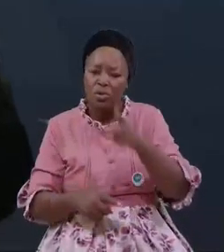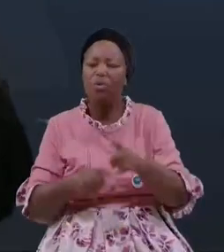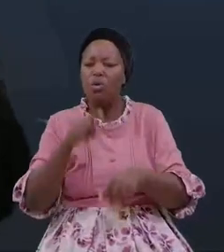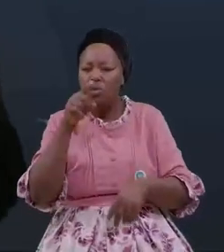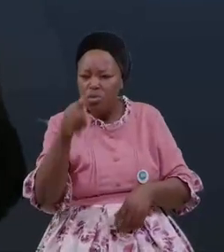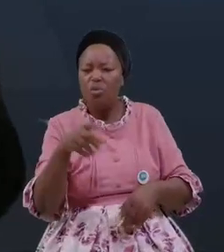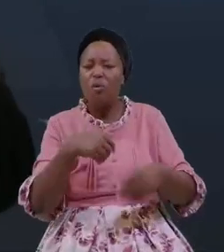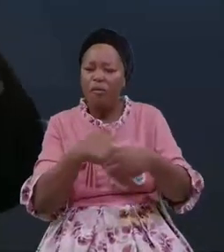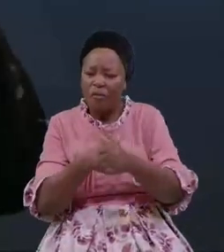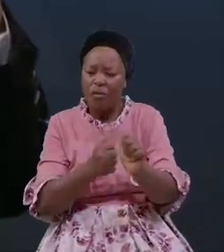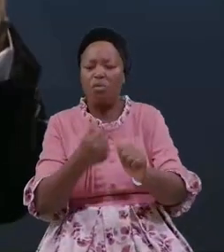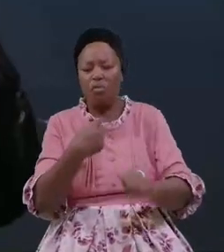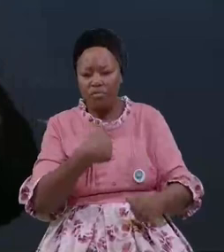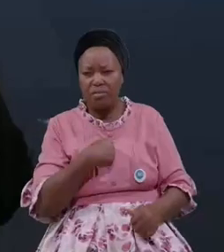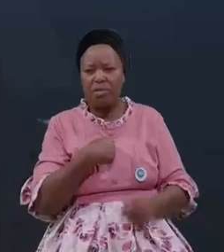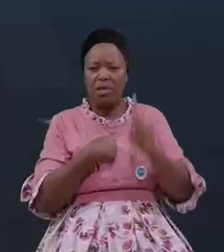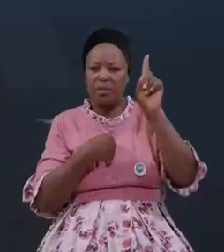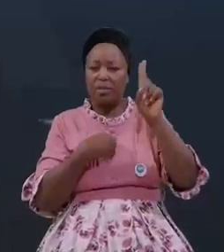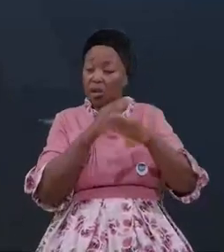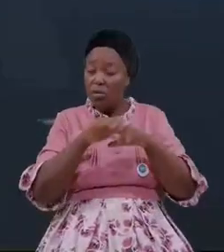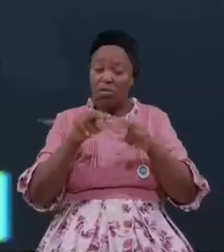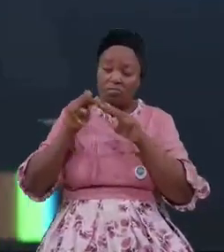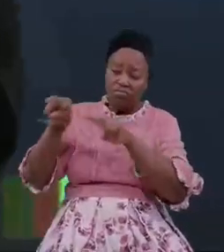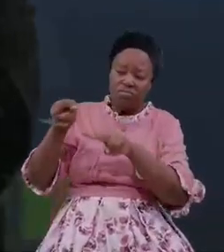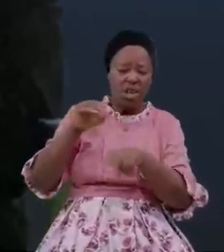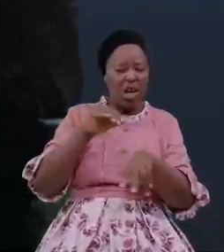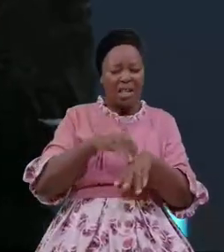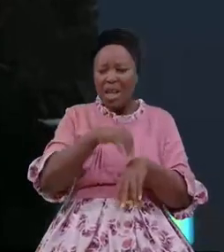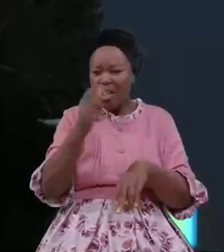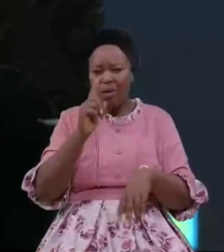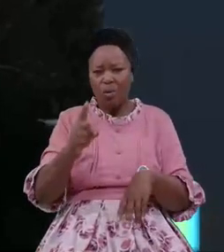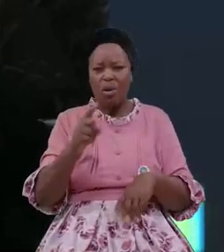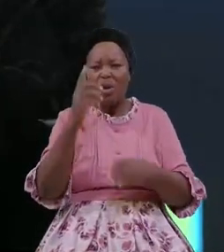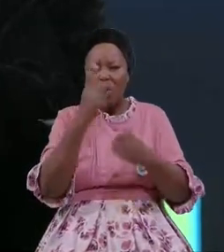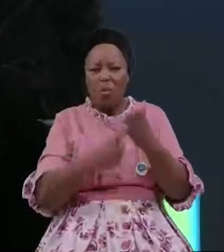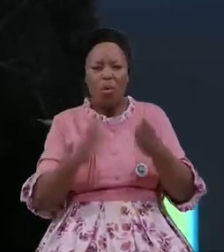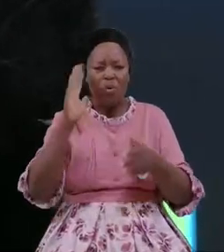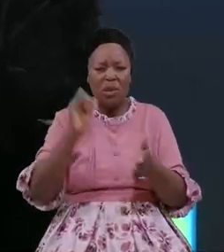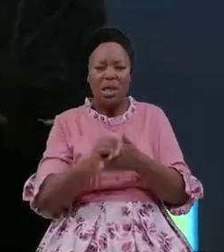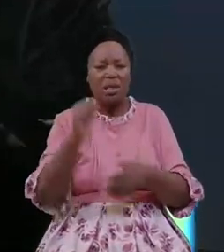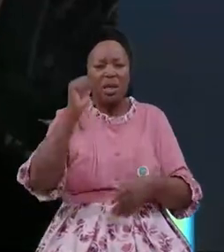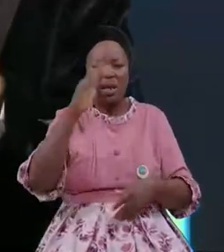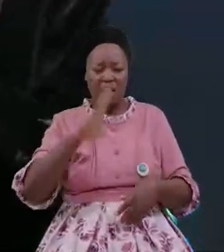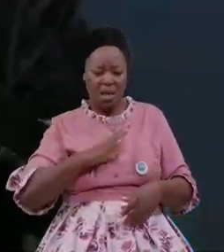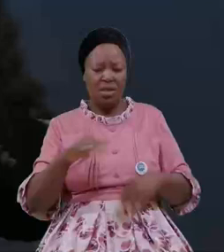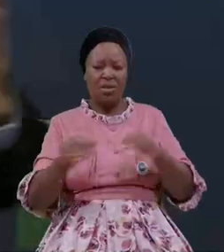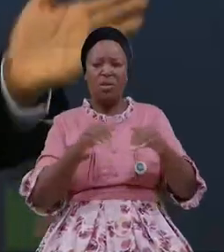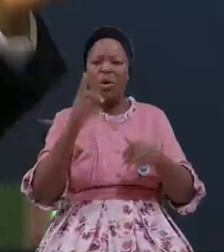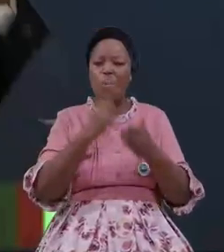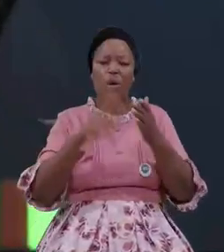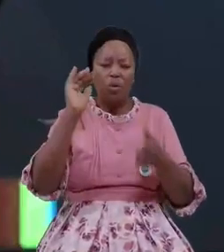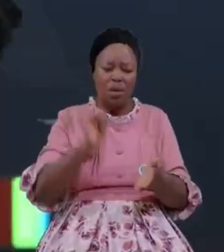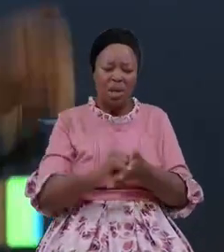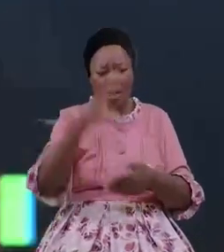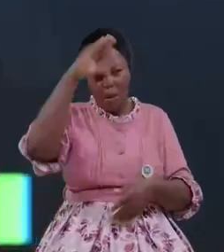toi sur moi faut pas regarder les autres et celui qu'est-ce que l'autre va faire l'homme l'homme